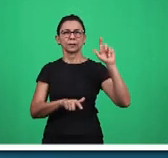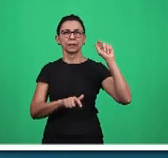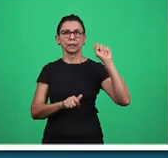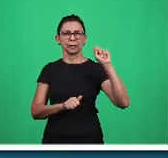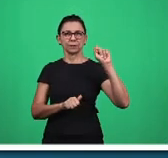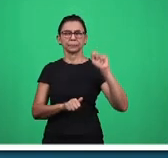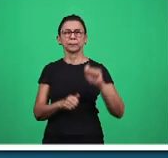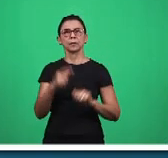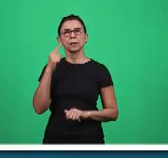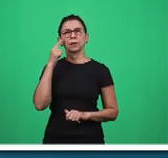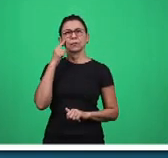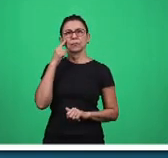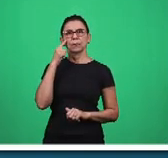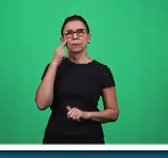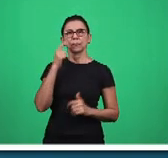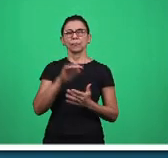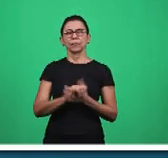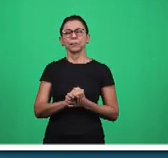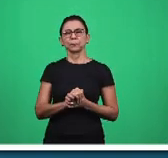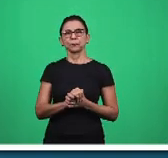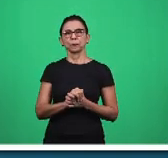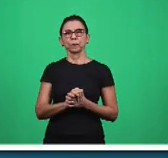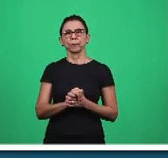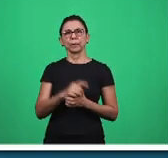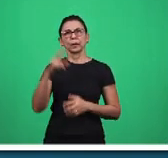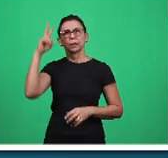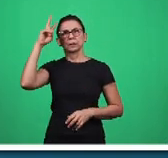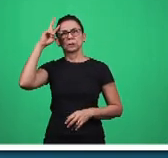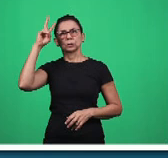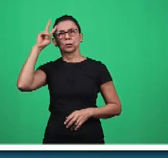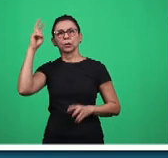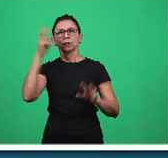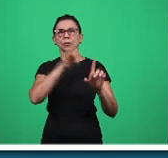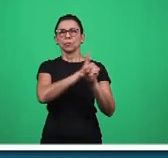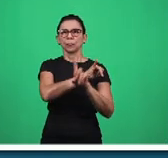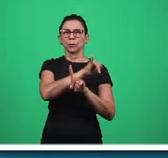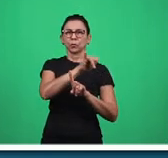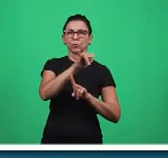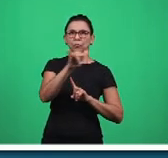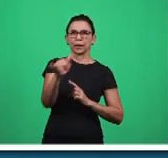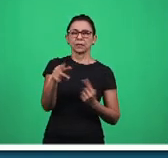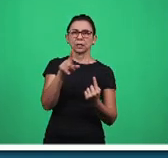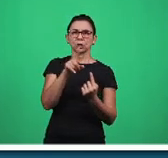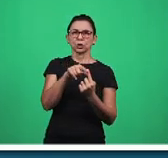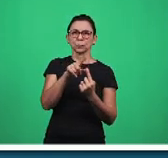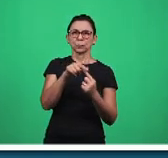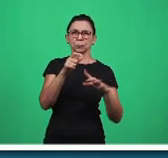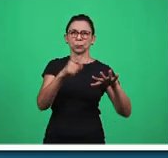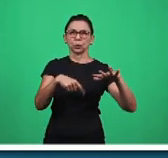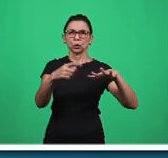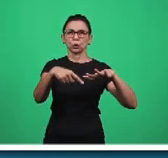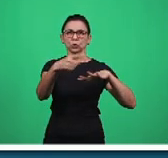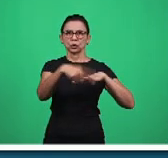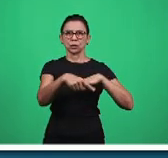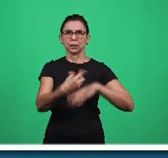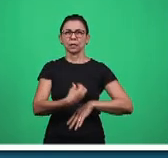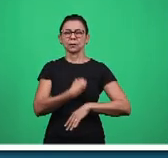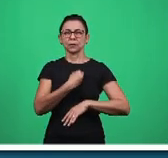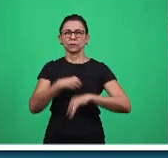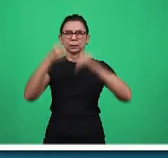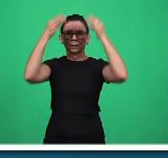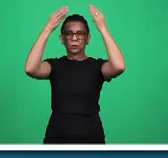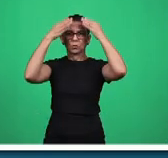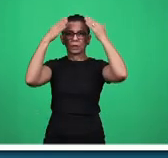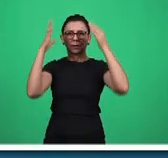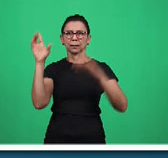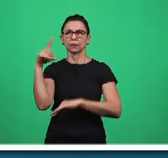historique, prophétique et typologique dans la vie des rois David et Salomon. Et la